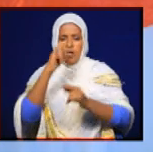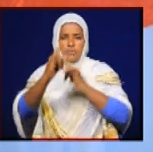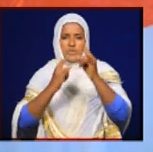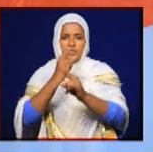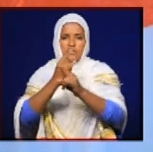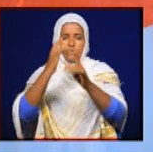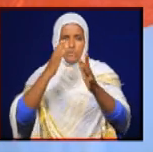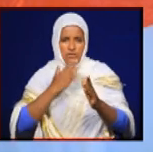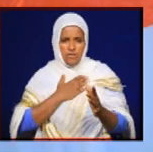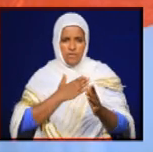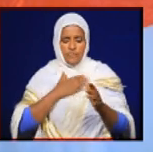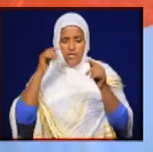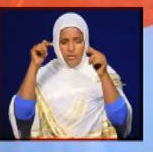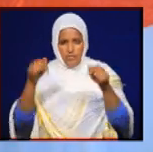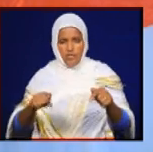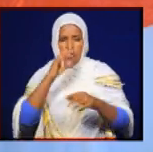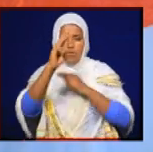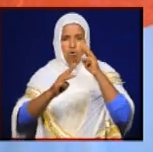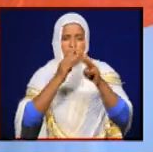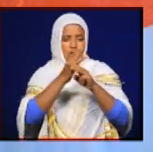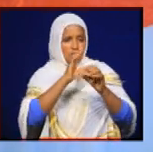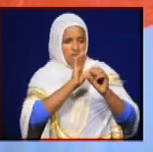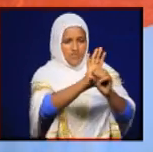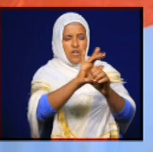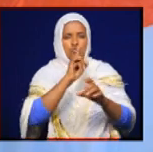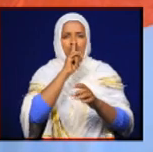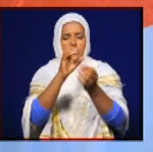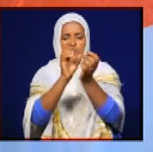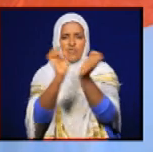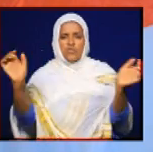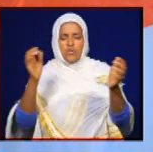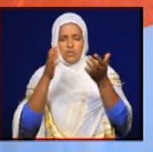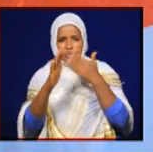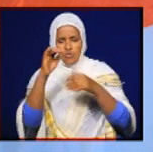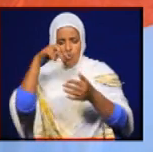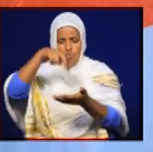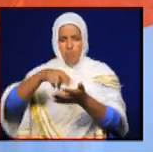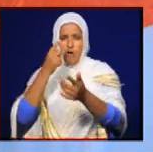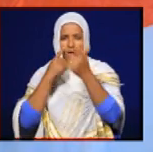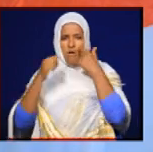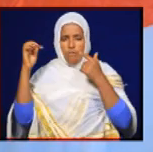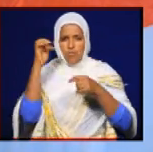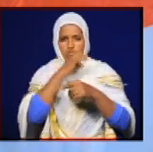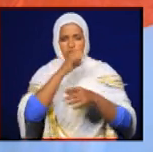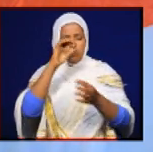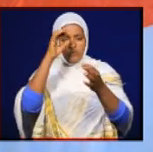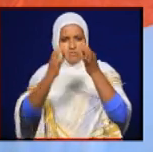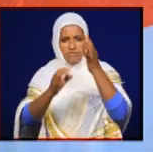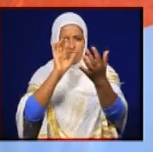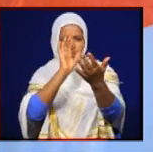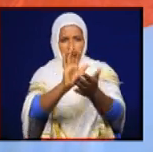ብቻ በዘመኒ በዛሬው ዓለም የተገፍታለች ወነት ይፈቷት ይመስል ቆማት አለክሳለች በሐሰት